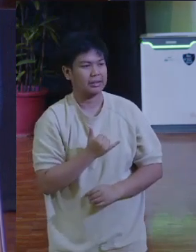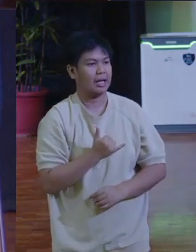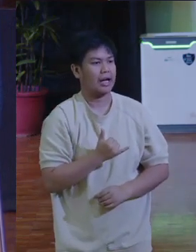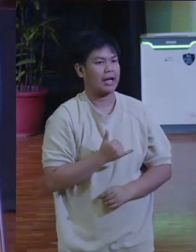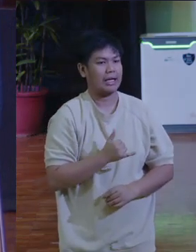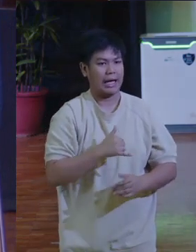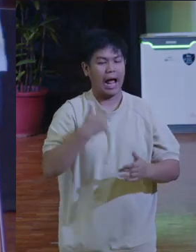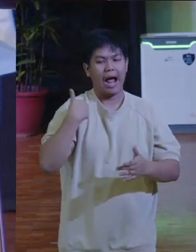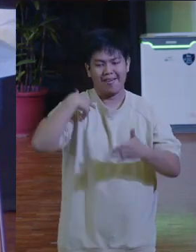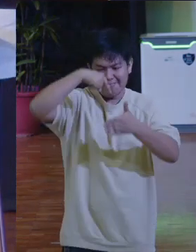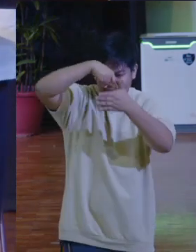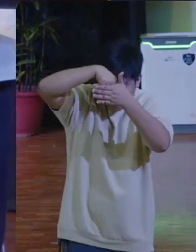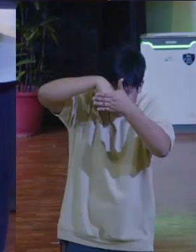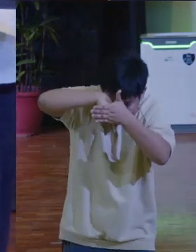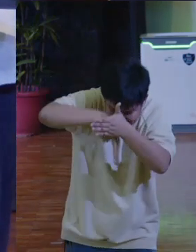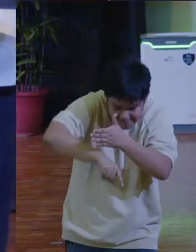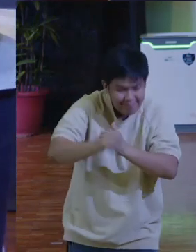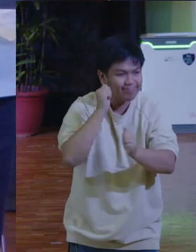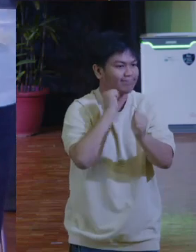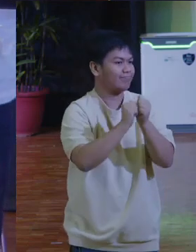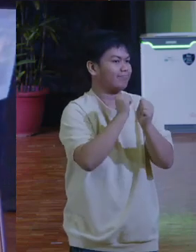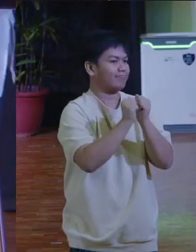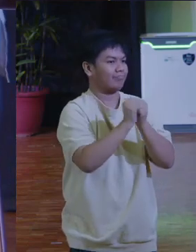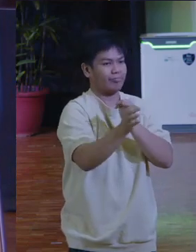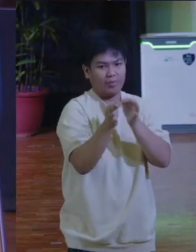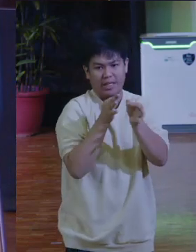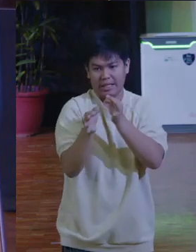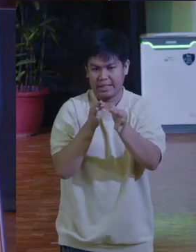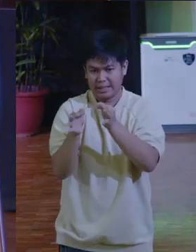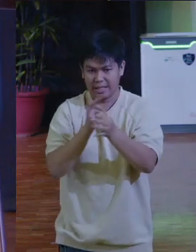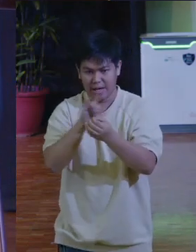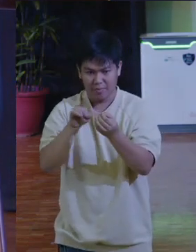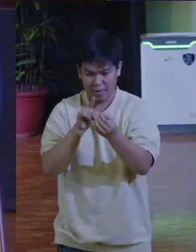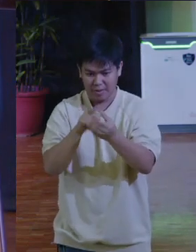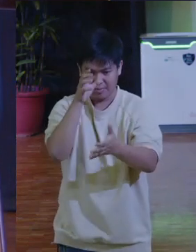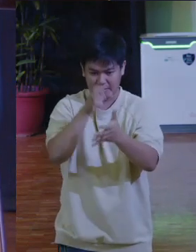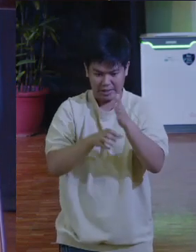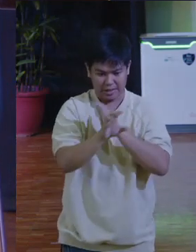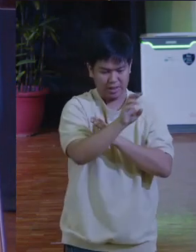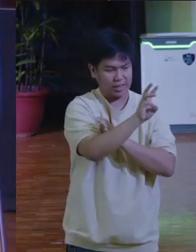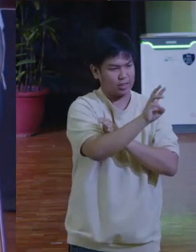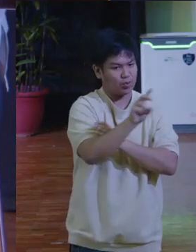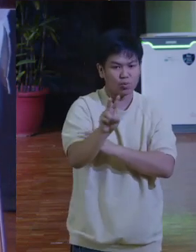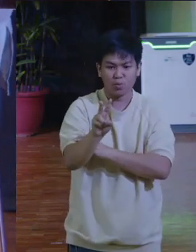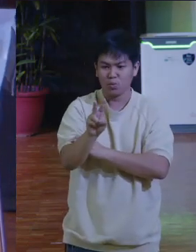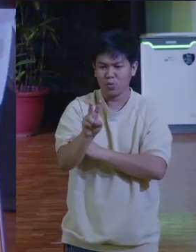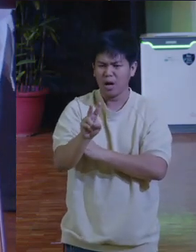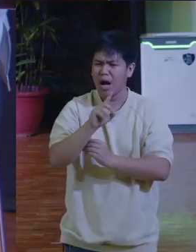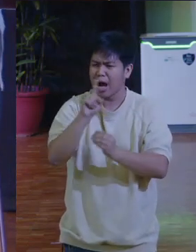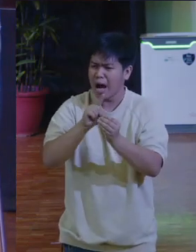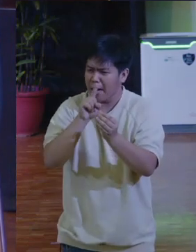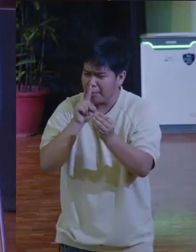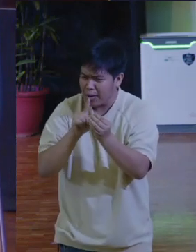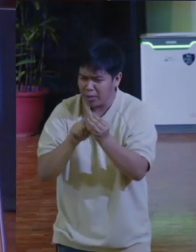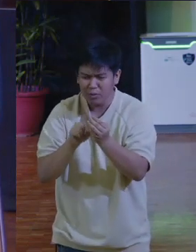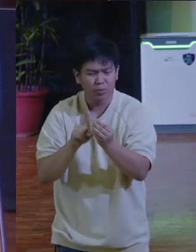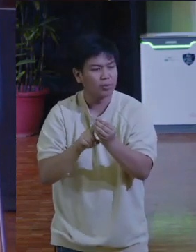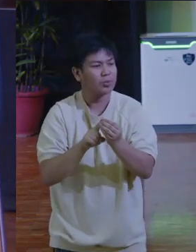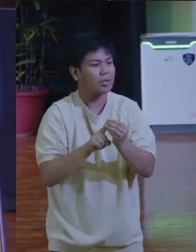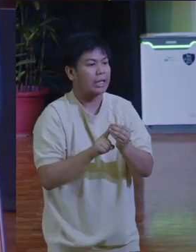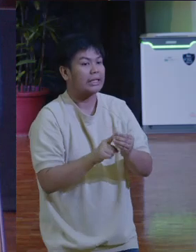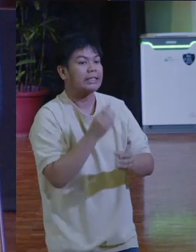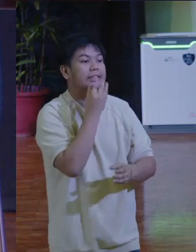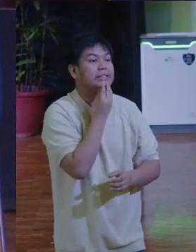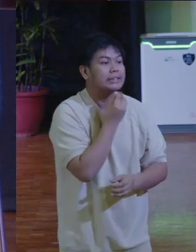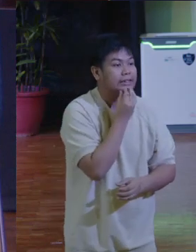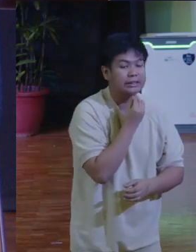na konteksto nito sa chapter 61 at 62, ang konteksto po niya ay inilalarawan dito ang